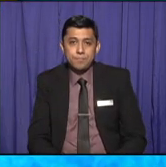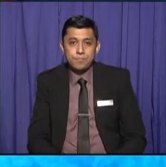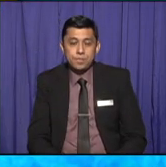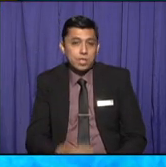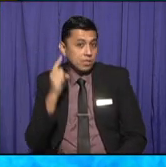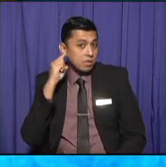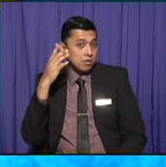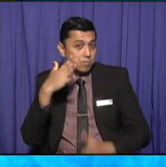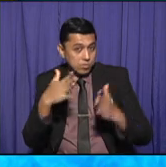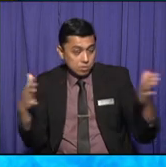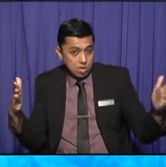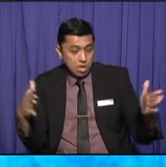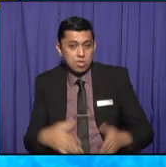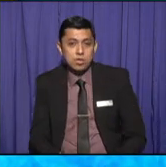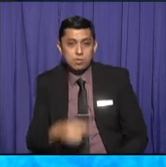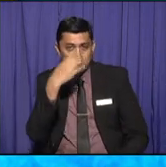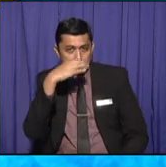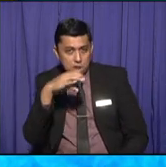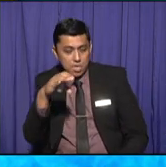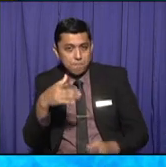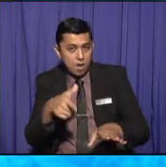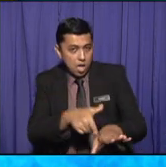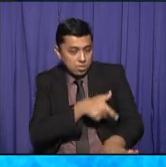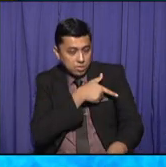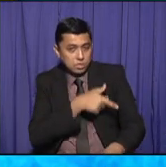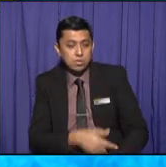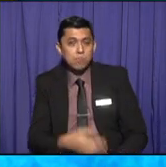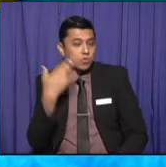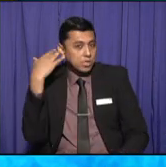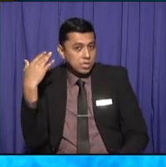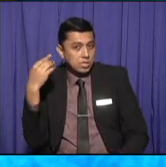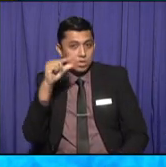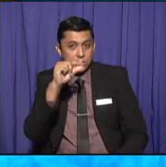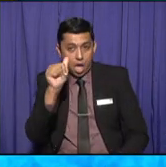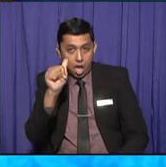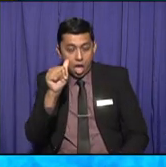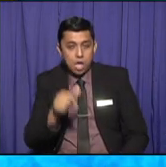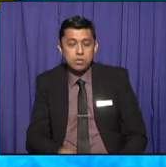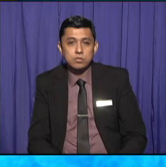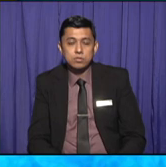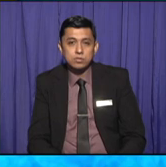Telinganya besar, belalainya panjang. Bunyinya ga.